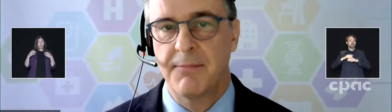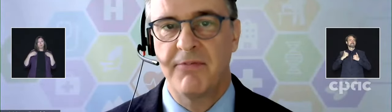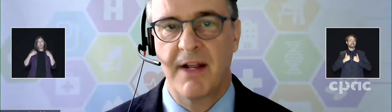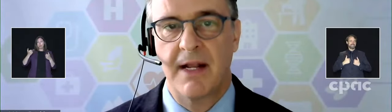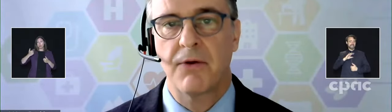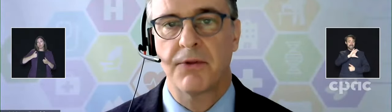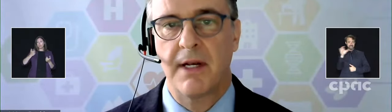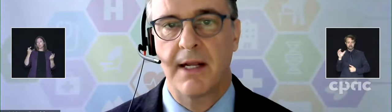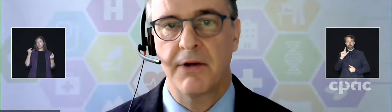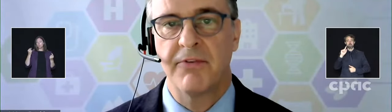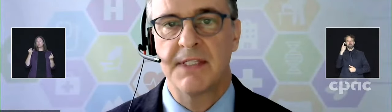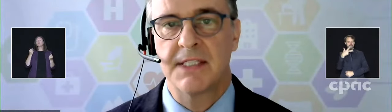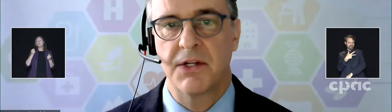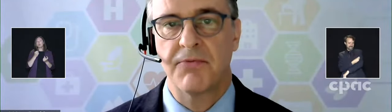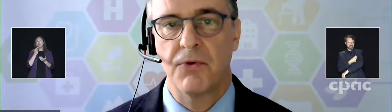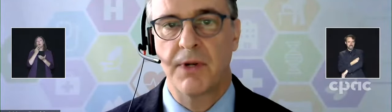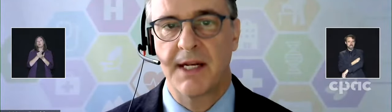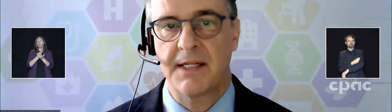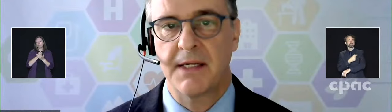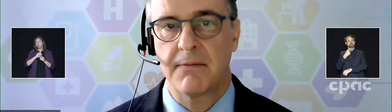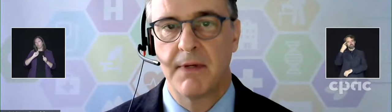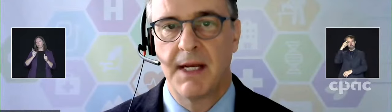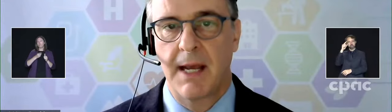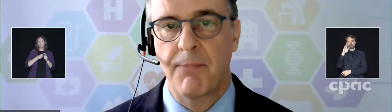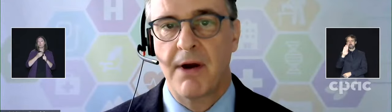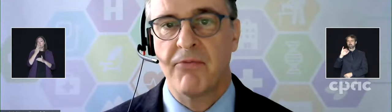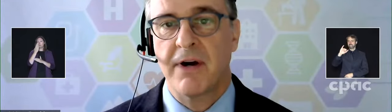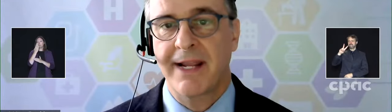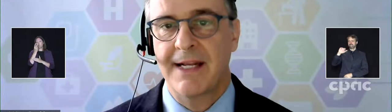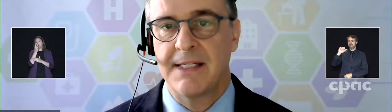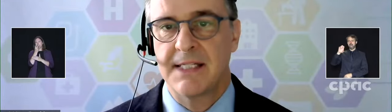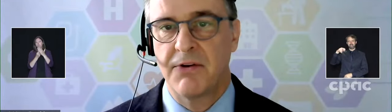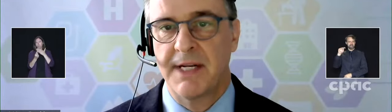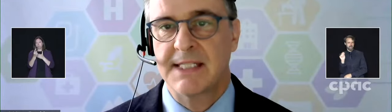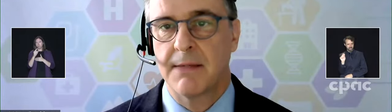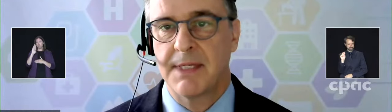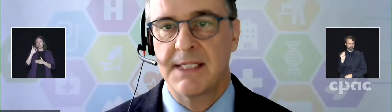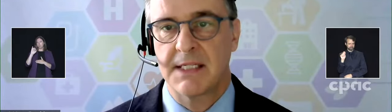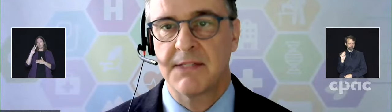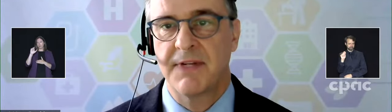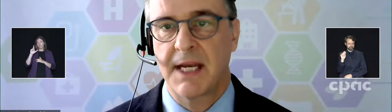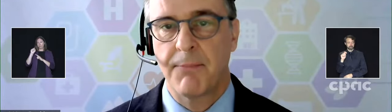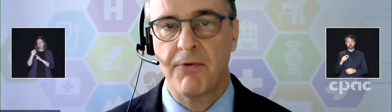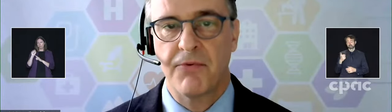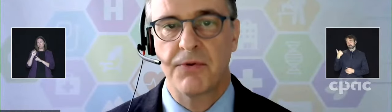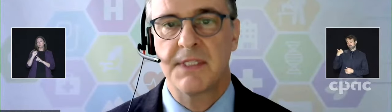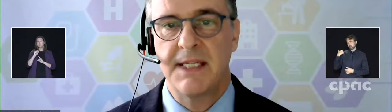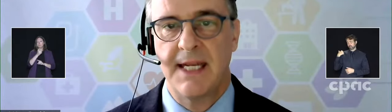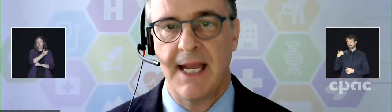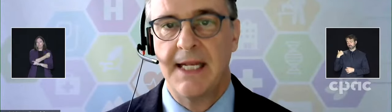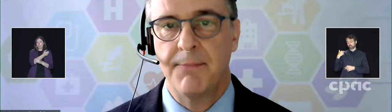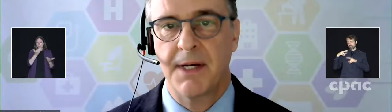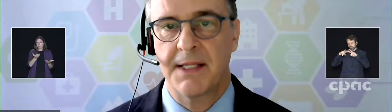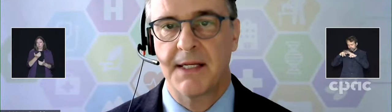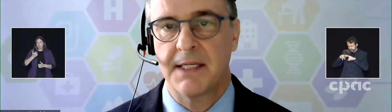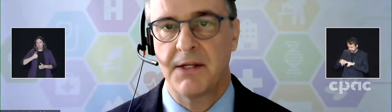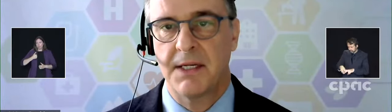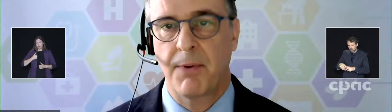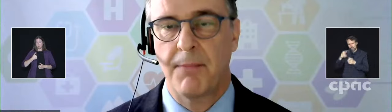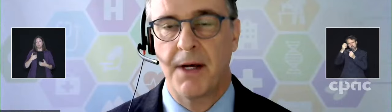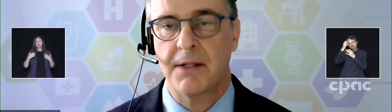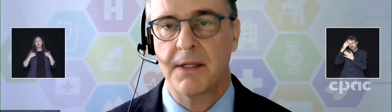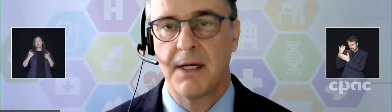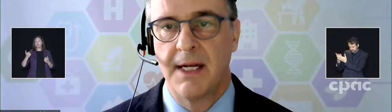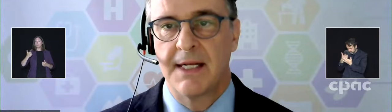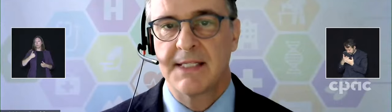bivalent contre la COVID-19 au Canada. Après avoir réalisé un examen scientifique approfondi et indépendant des données probantes,